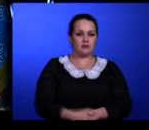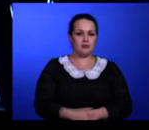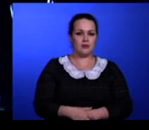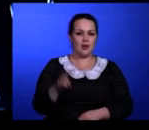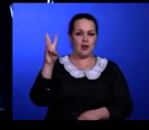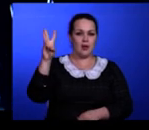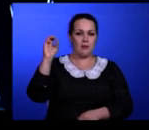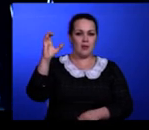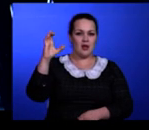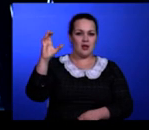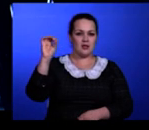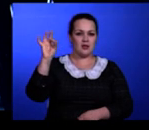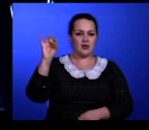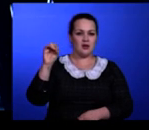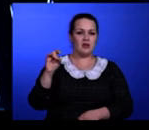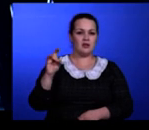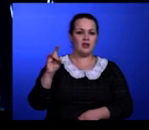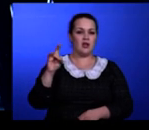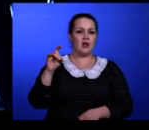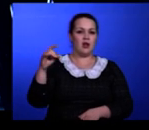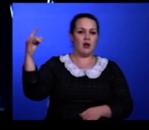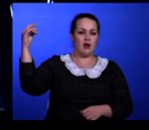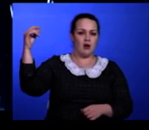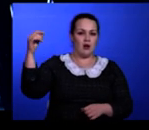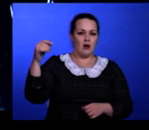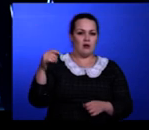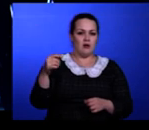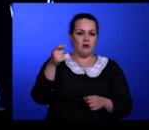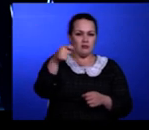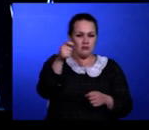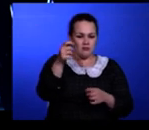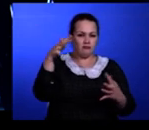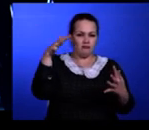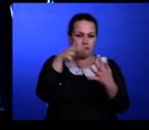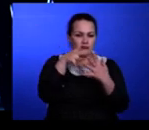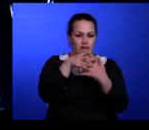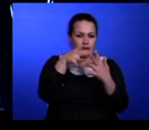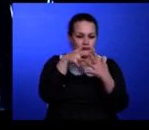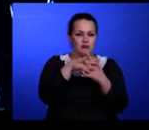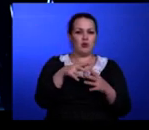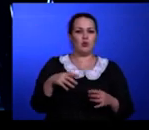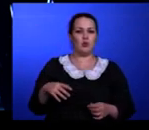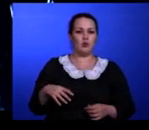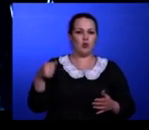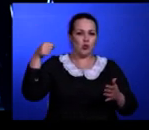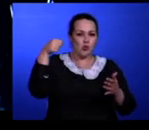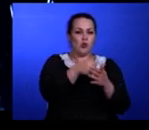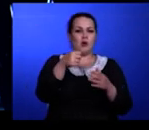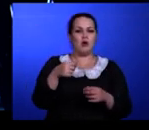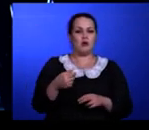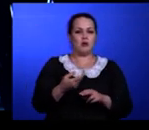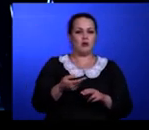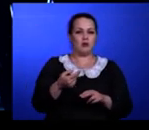мистер и неслись на что новиков с боку пытаюсь ударить по ним до того как